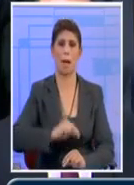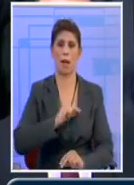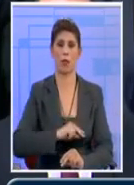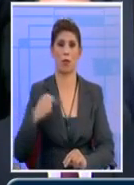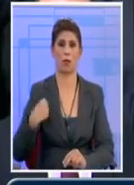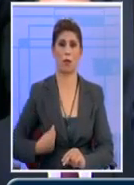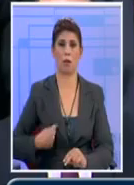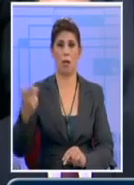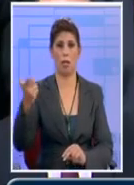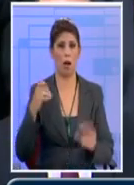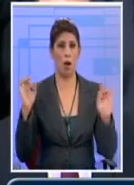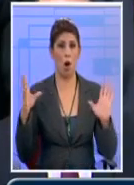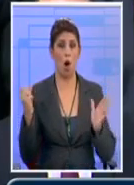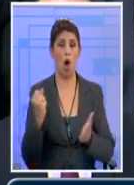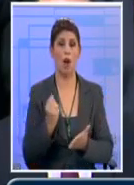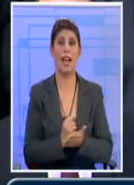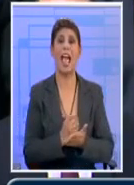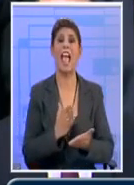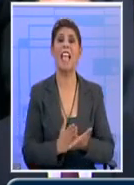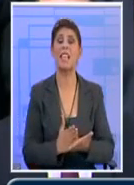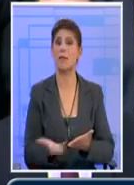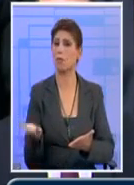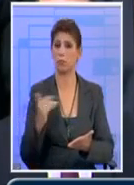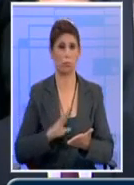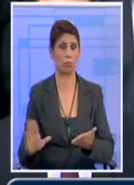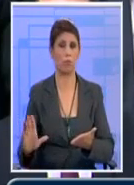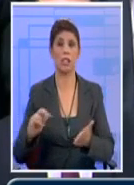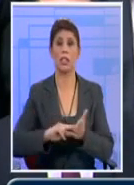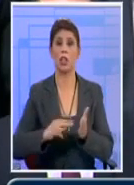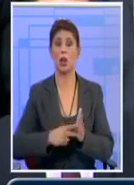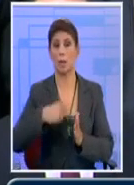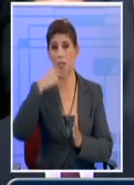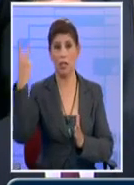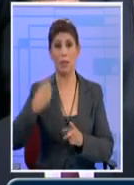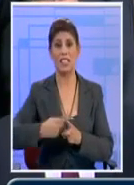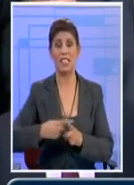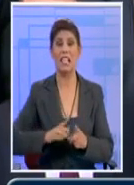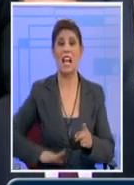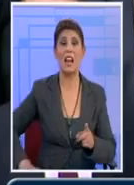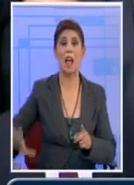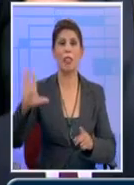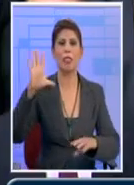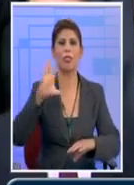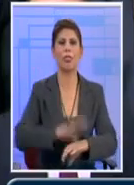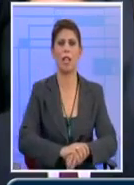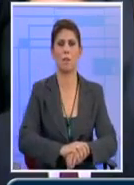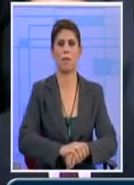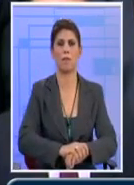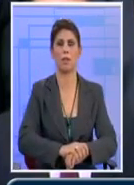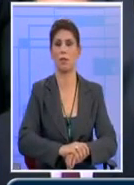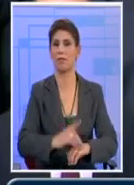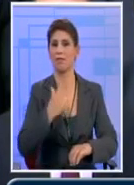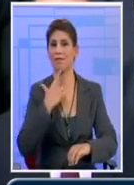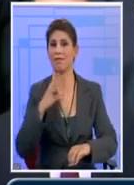είναι χωρίς διασφάλιση. Όλα τα οικονομικά δικαιώματα της Ελλάδος είναι δεσμευμένα χάρη